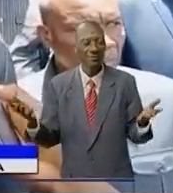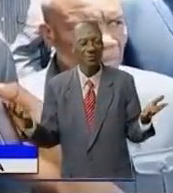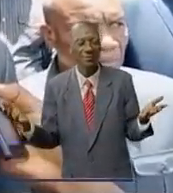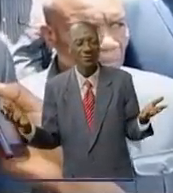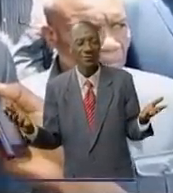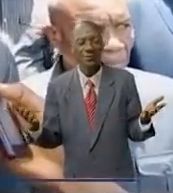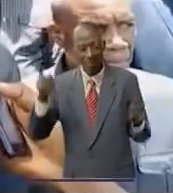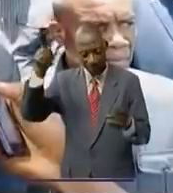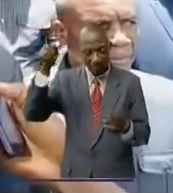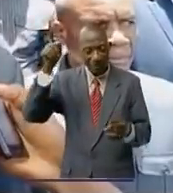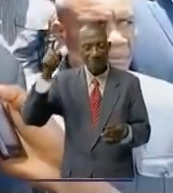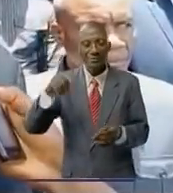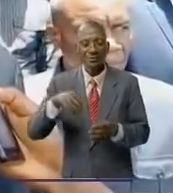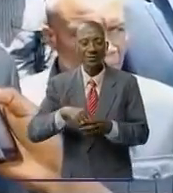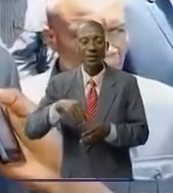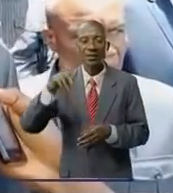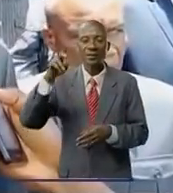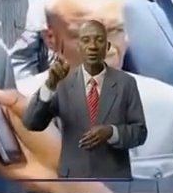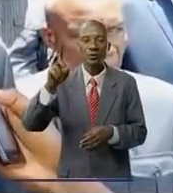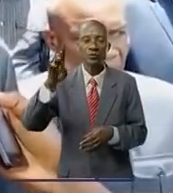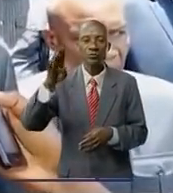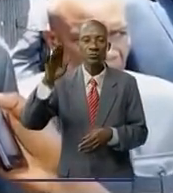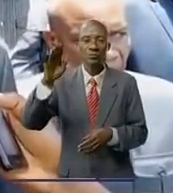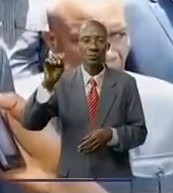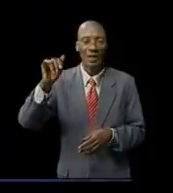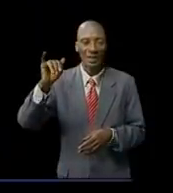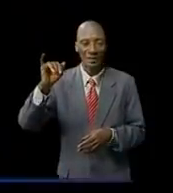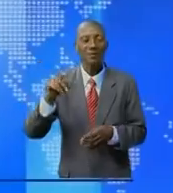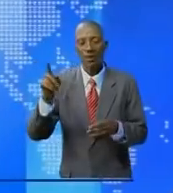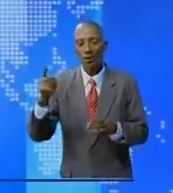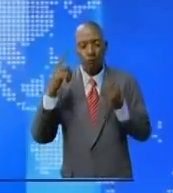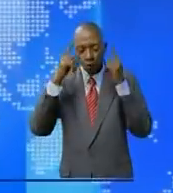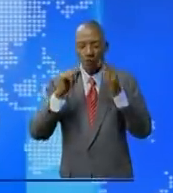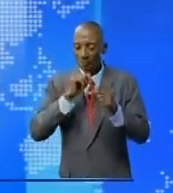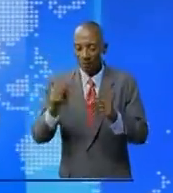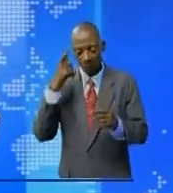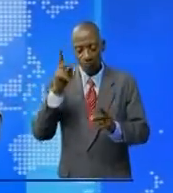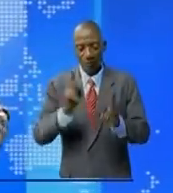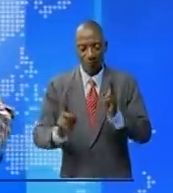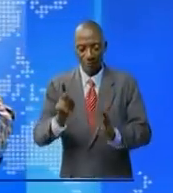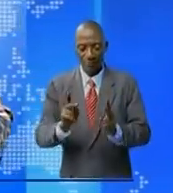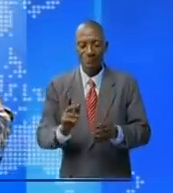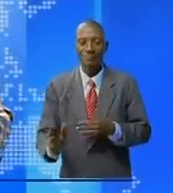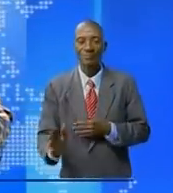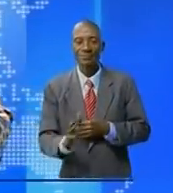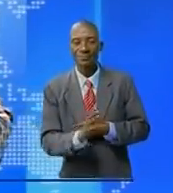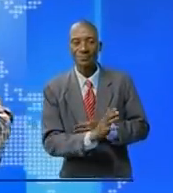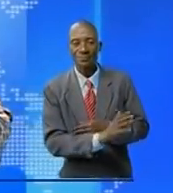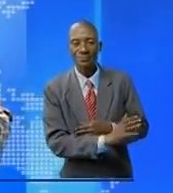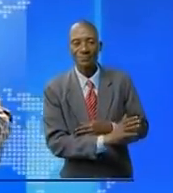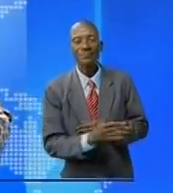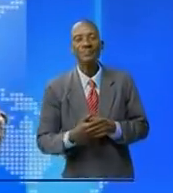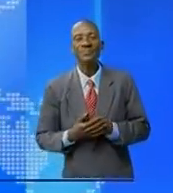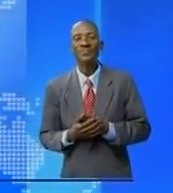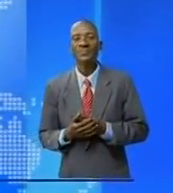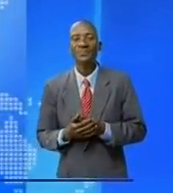ce titre-là, il n'y a aucune inquiétude pour la population du Kasaï. Les experts du secteur minier